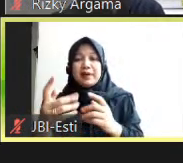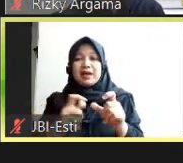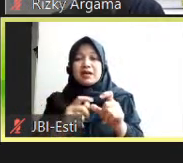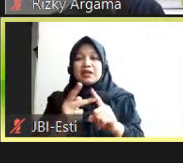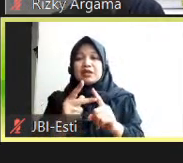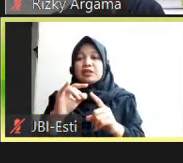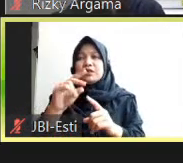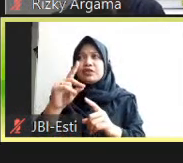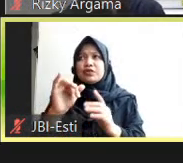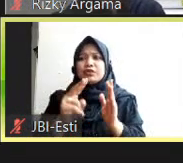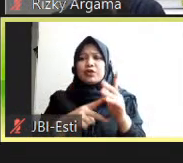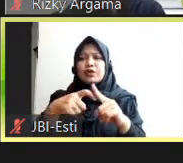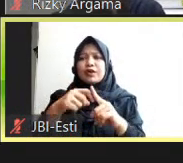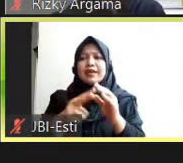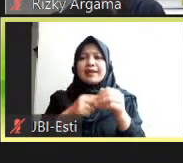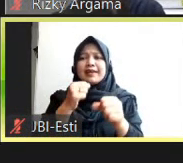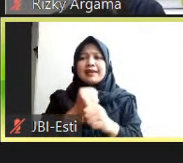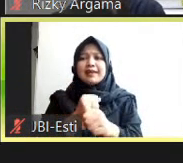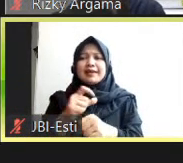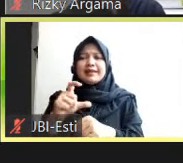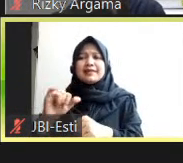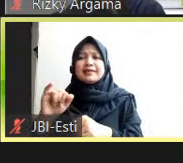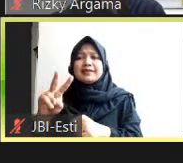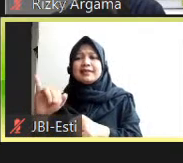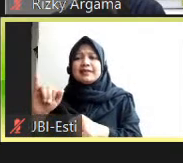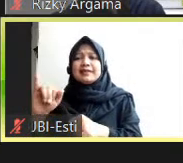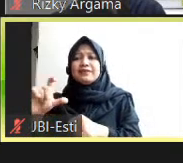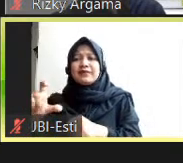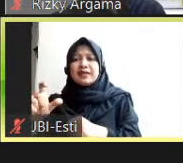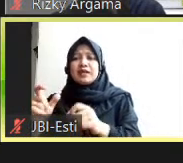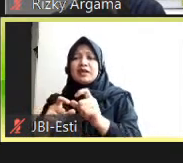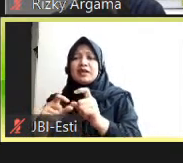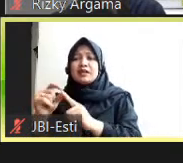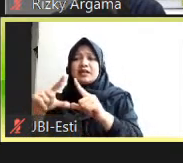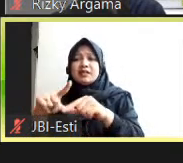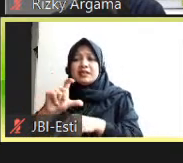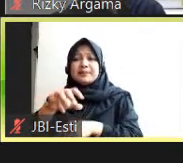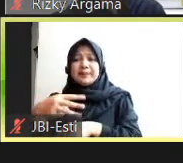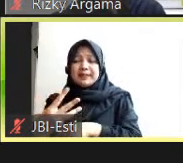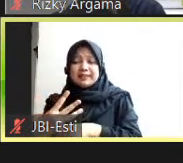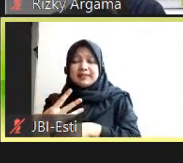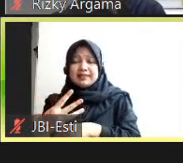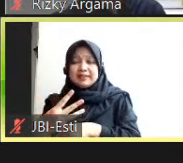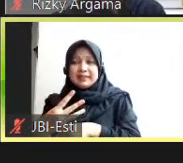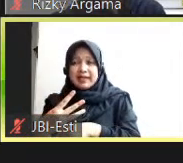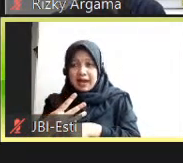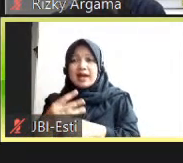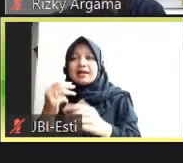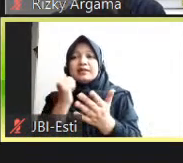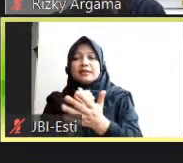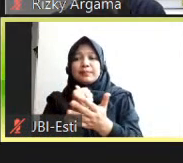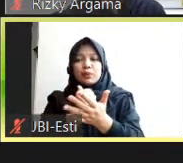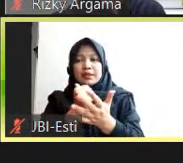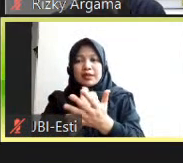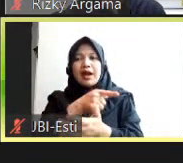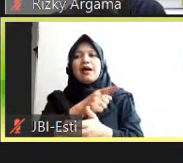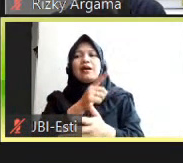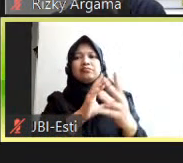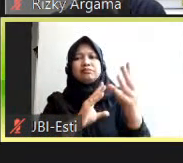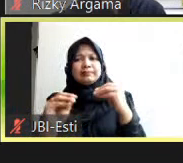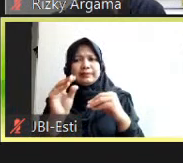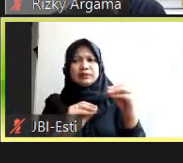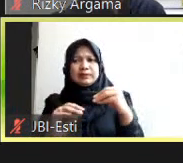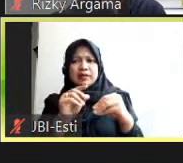ya. Shrinking civic space di sebetulnya perbincangan ini sudah cukup lama ya.